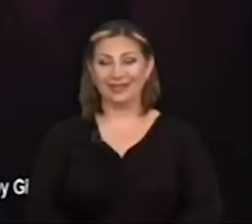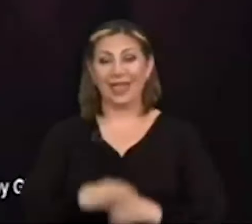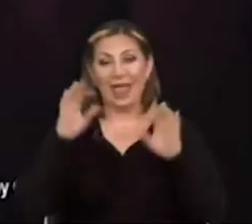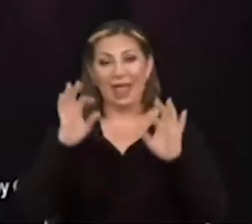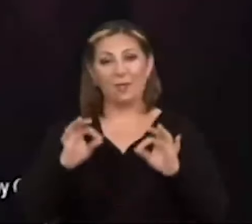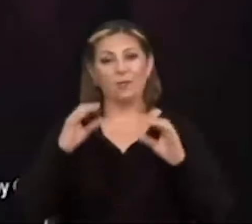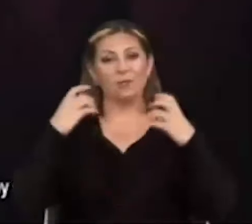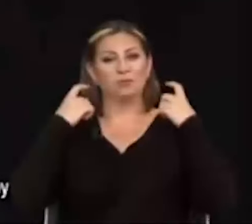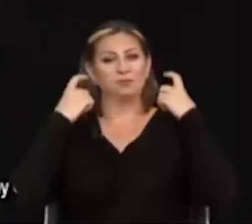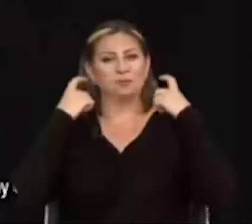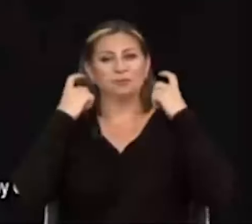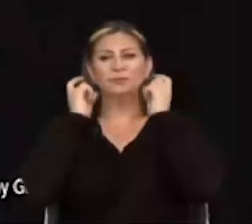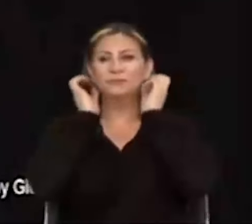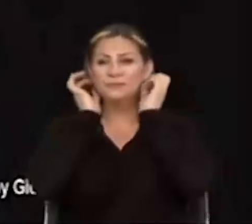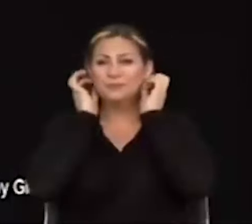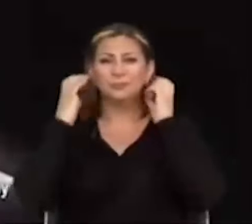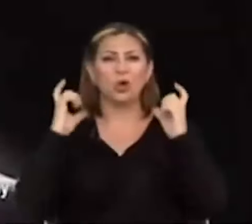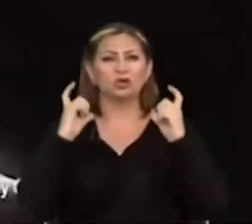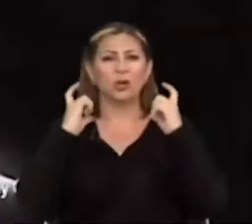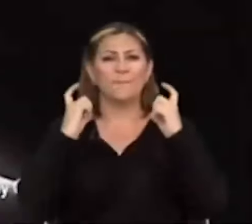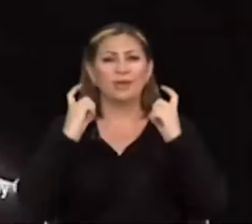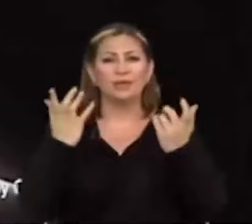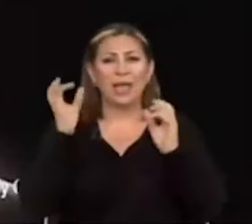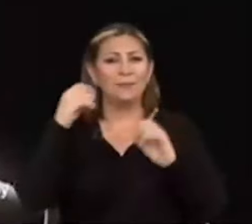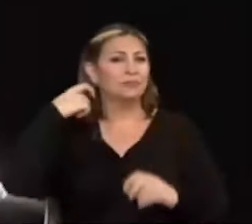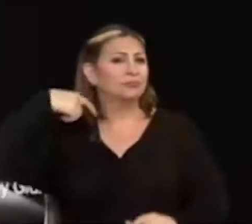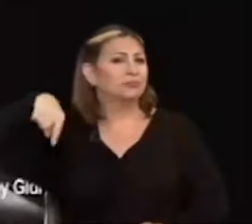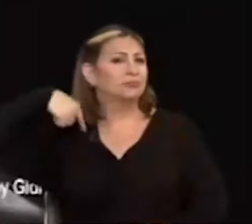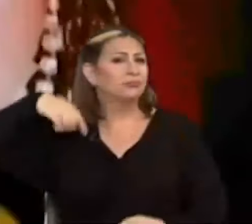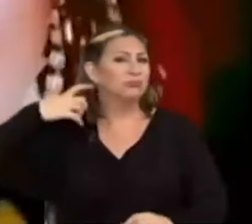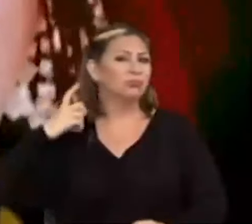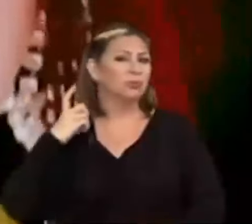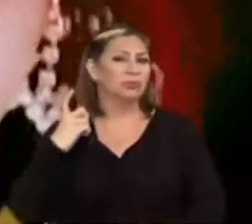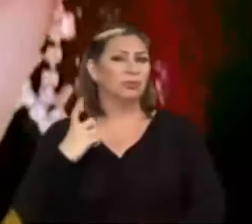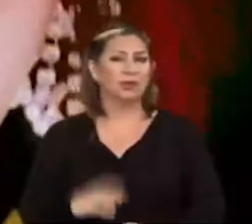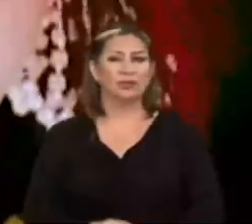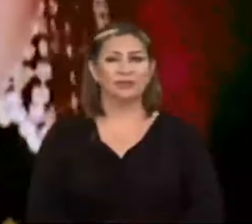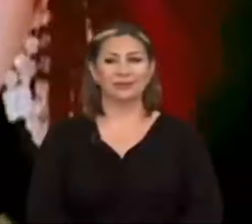Hep büyük takılar taktın. Mesela küpelerin. Küpelerin hep devasaydı senin.